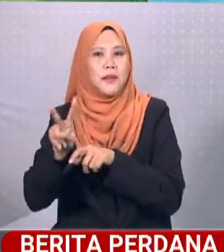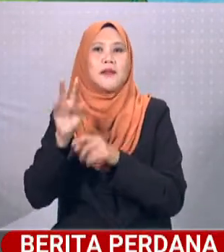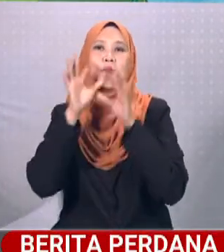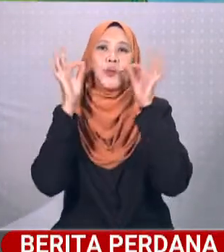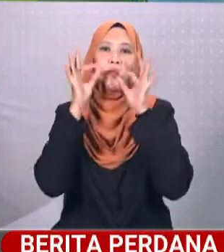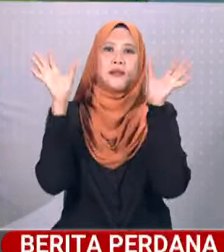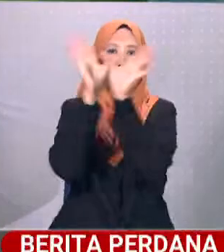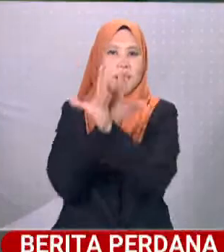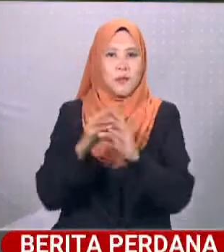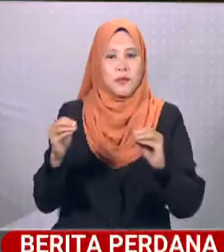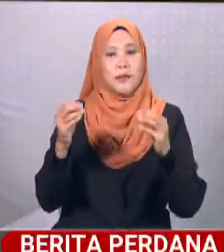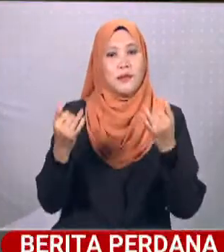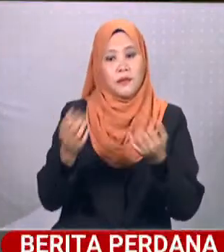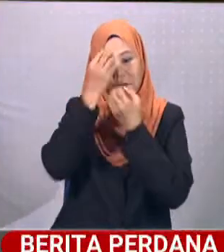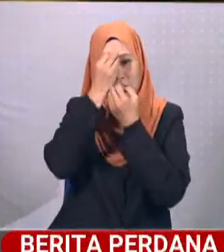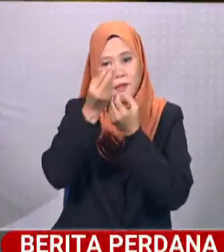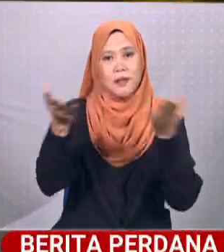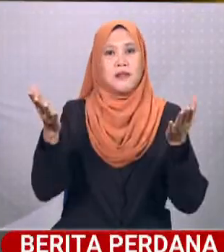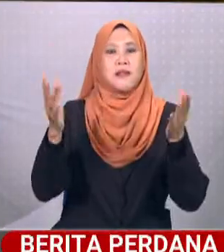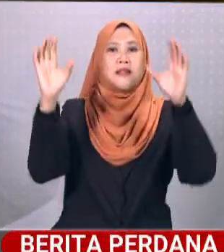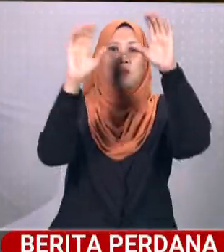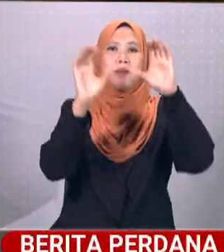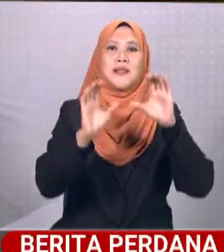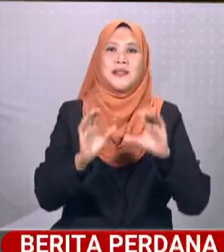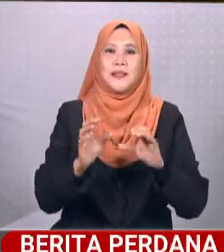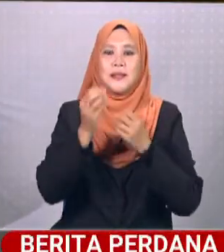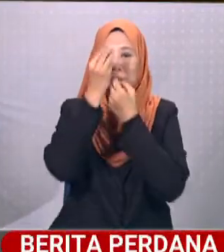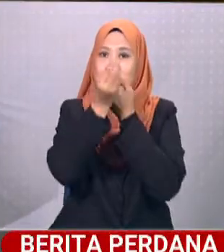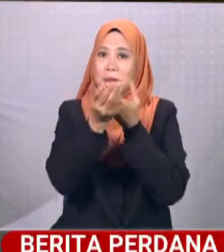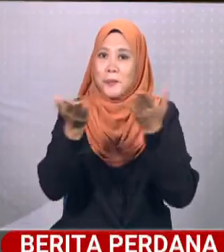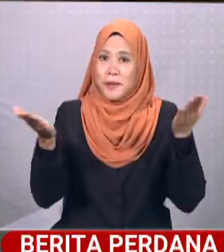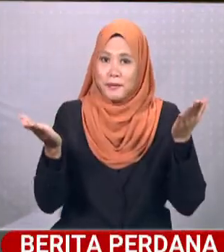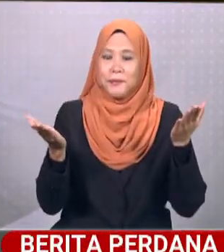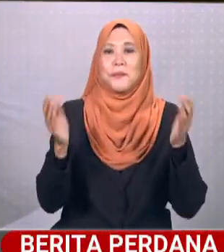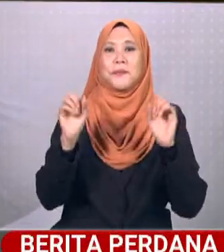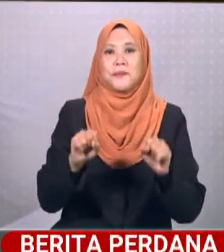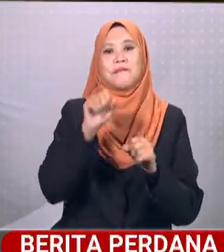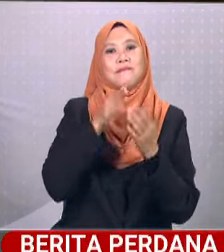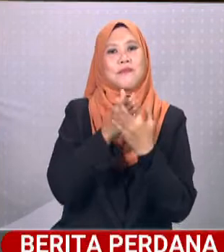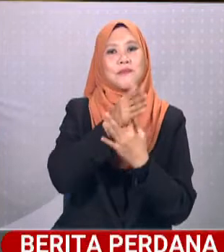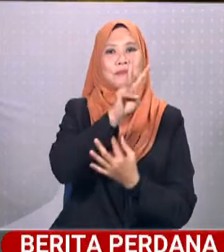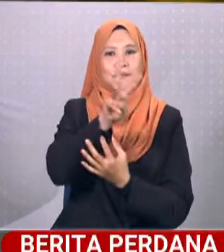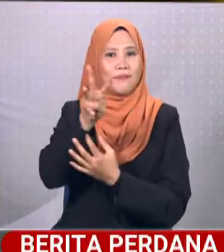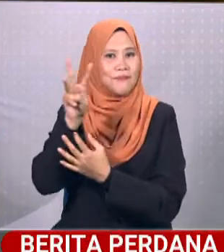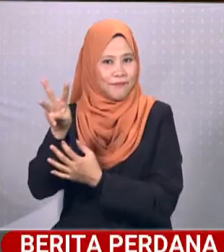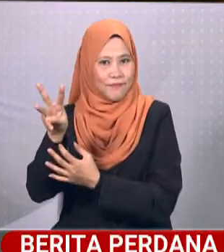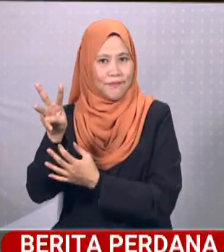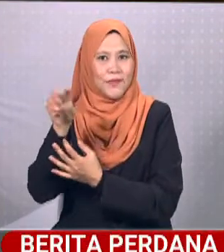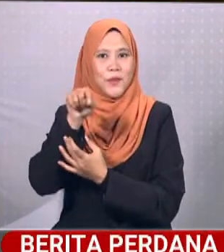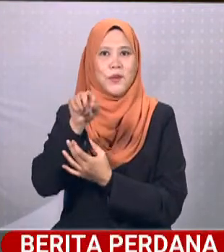Sarawak. Sebarang informasi cuaca untuk makluman penonton semua, anda boleh layari laman sesawang kami di